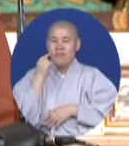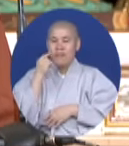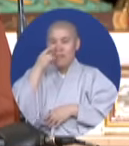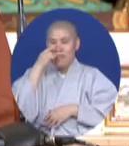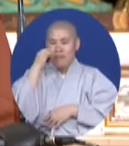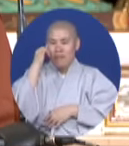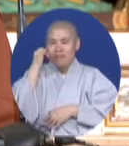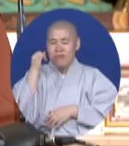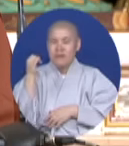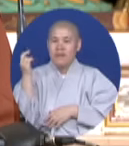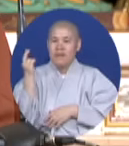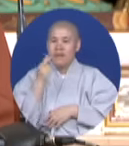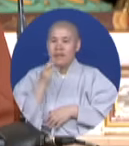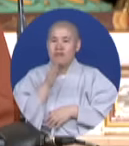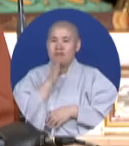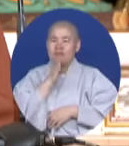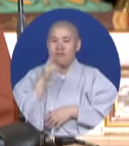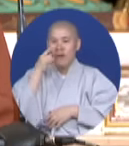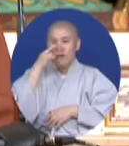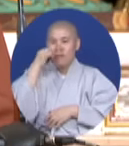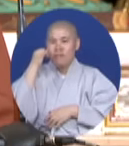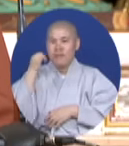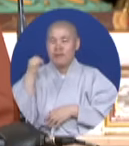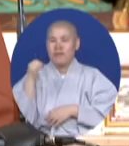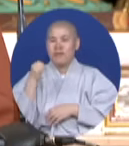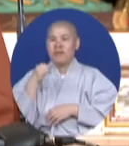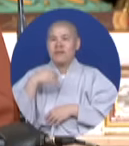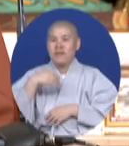진짜 엄마로 돌아가는 게 그게 깨닫는 거다 이거예요.